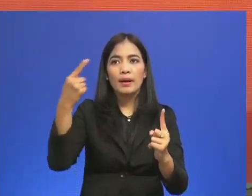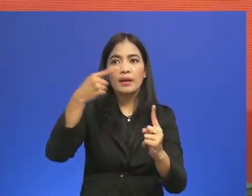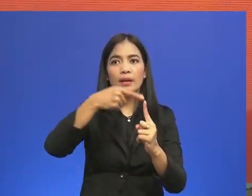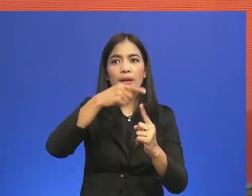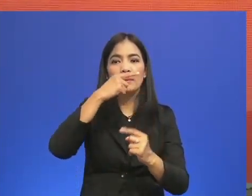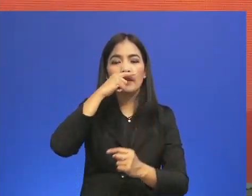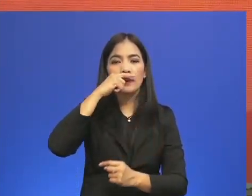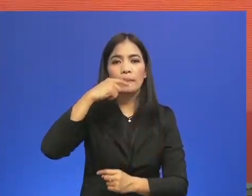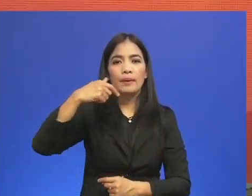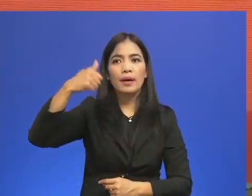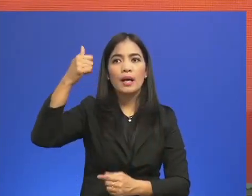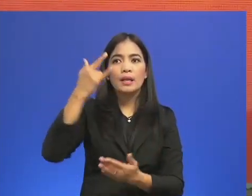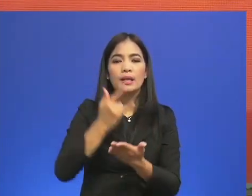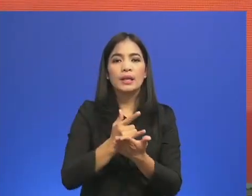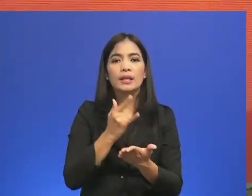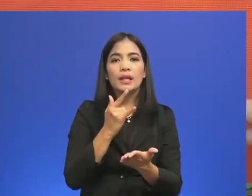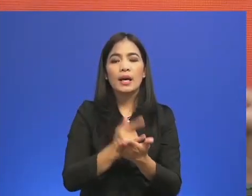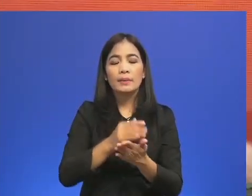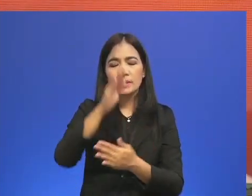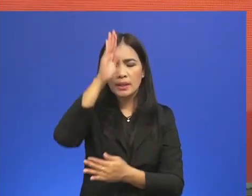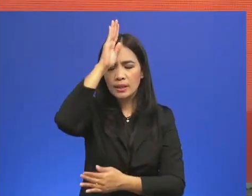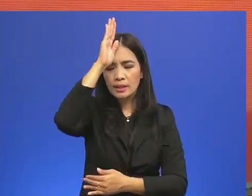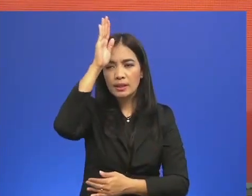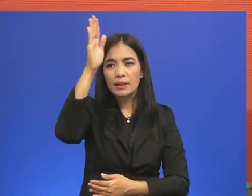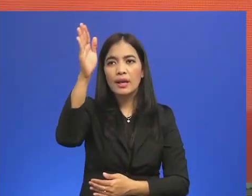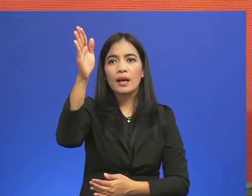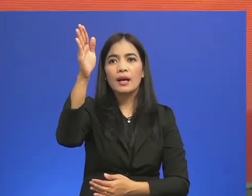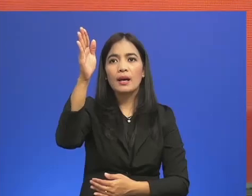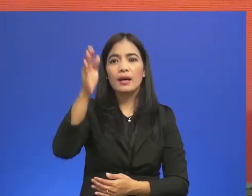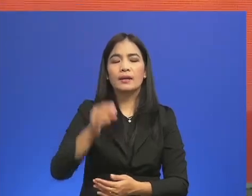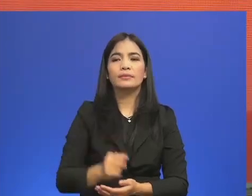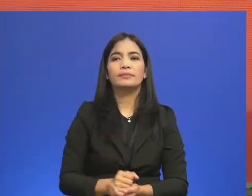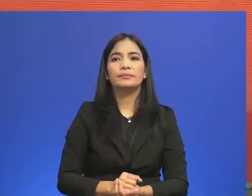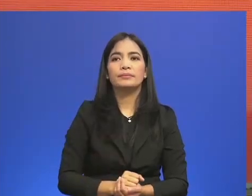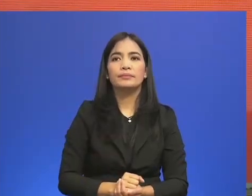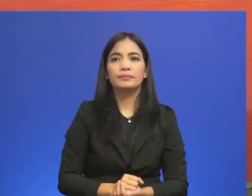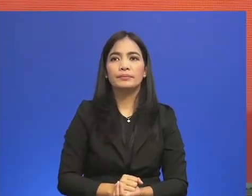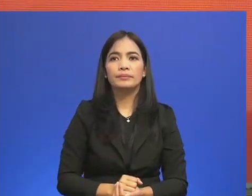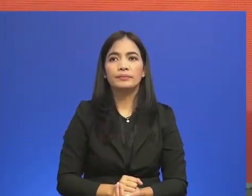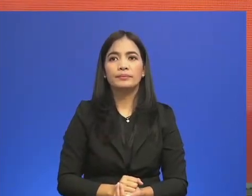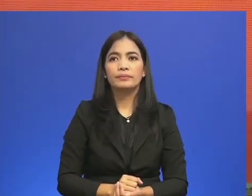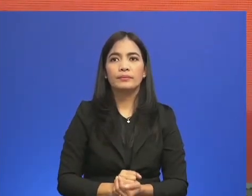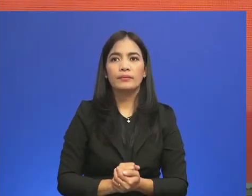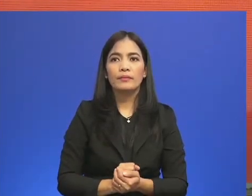kepada Bapa tetap setia.